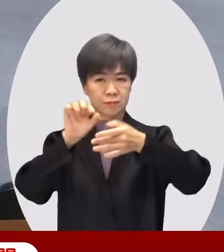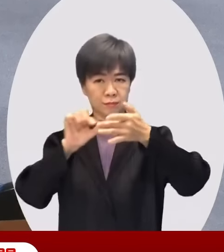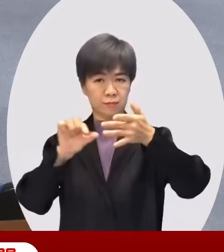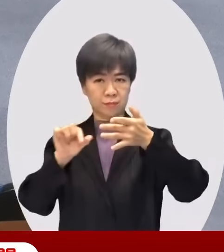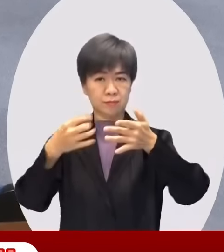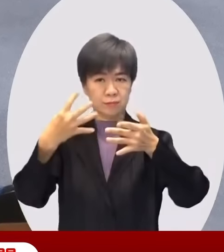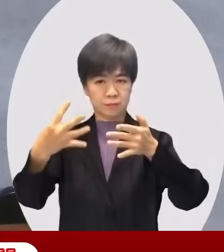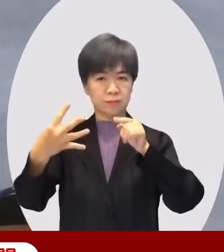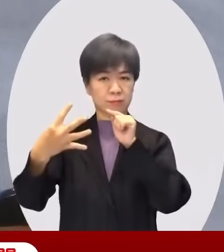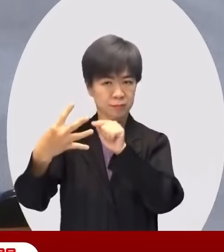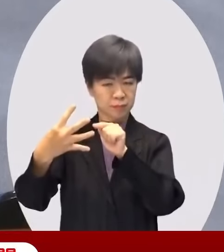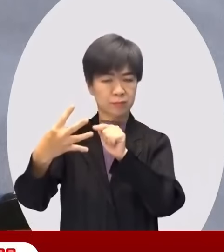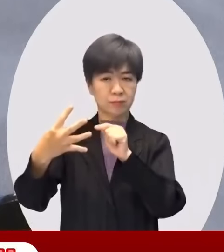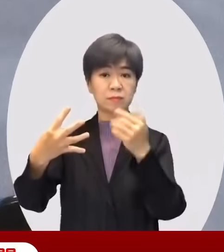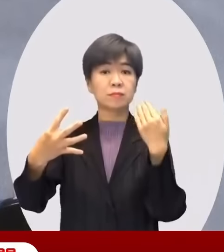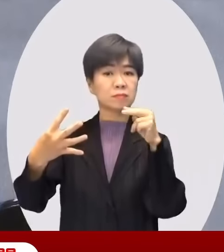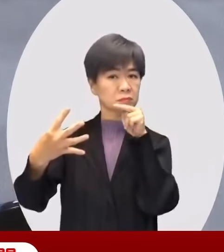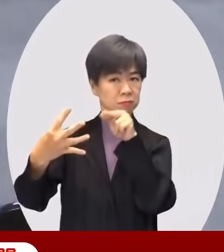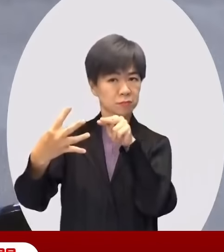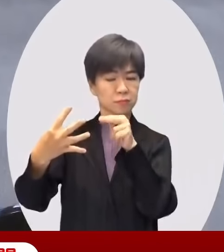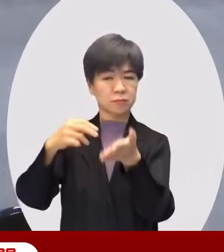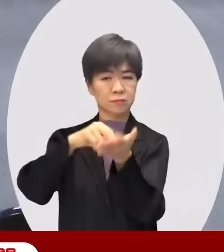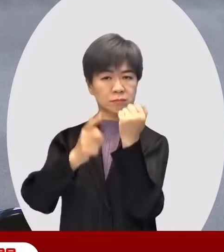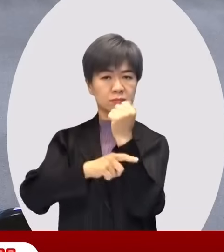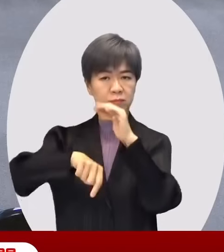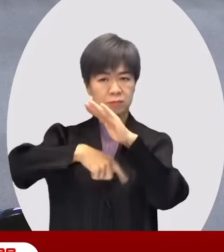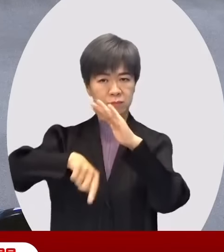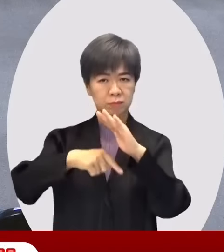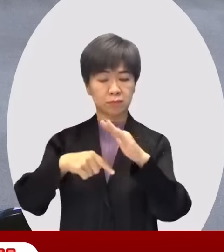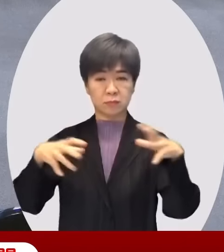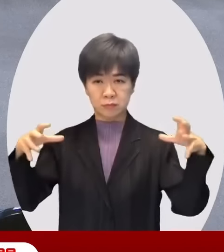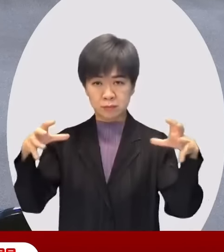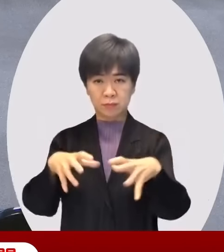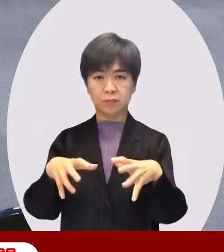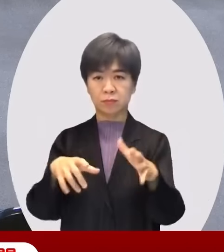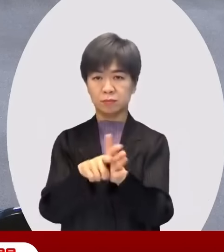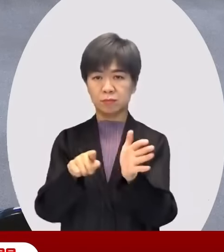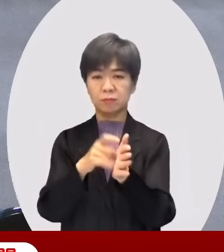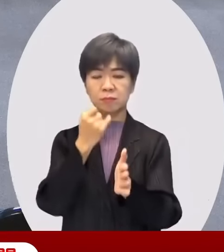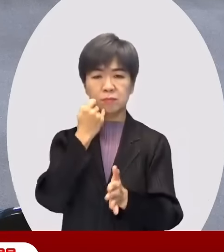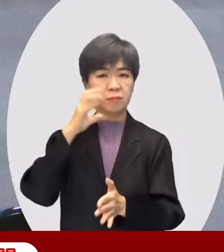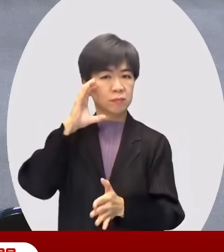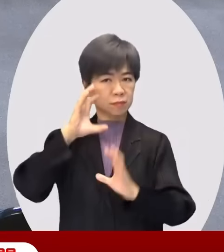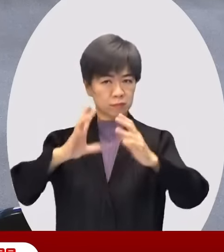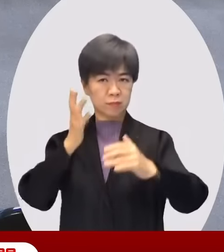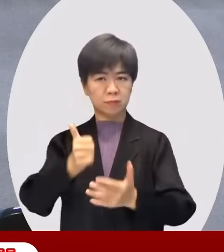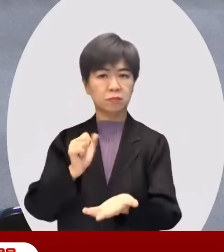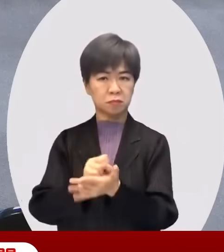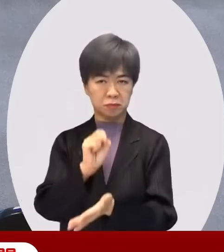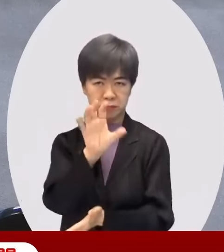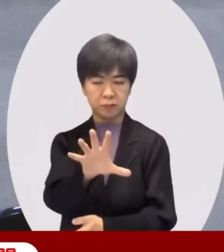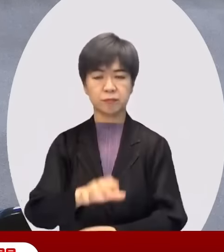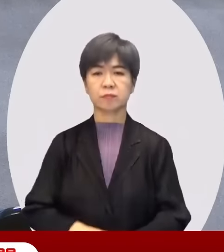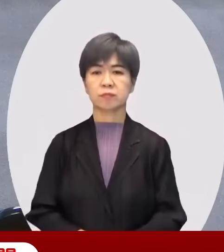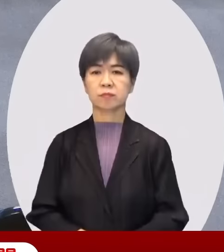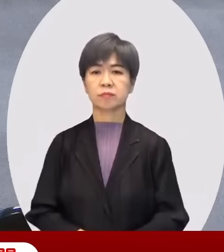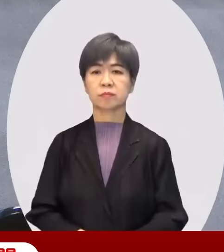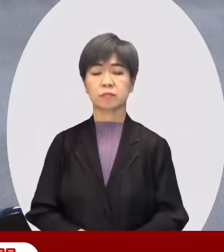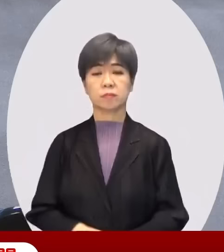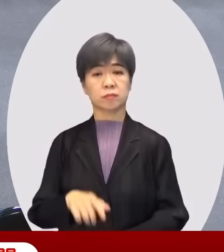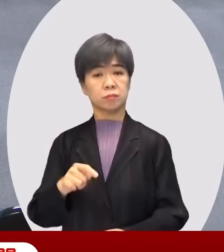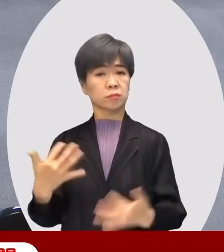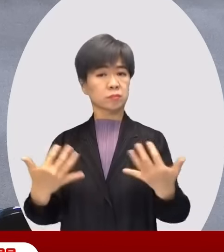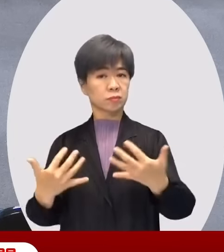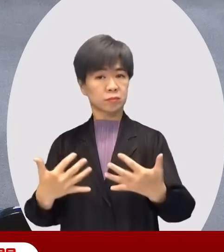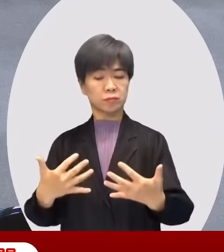四条已经规定了立法院集会时得听取总统报告，所以其实这个